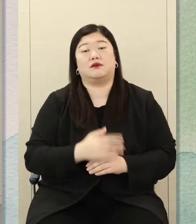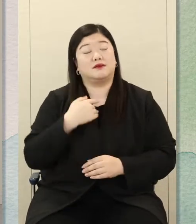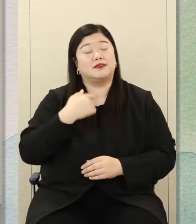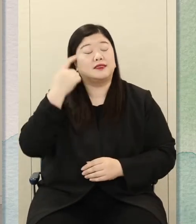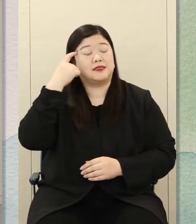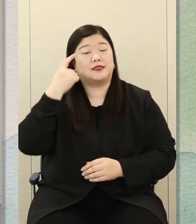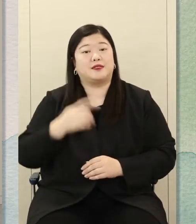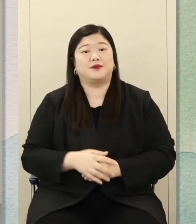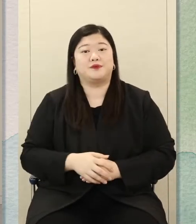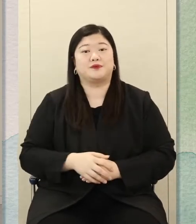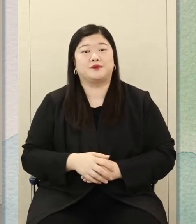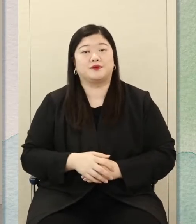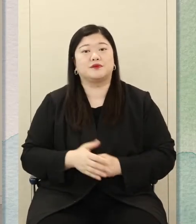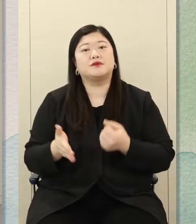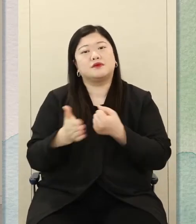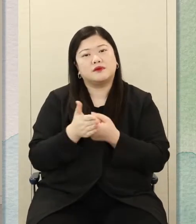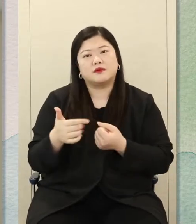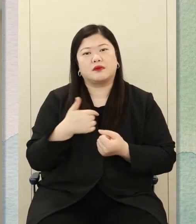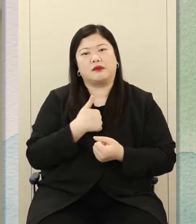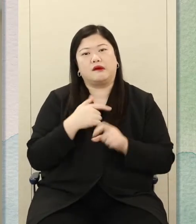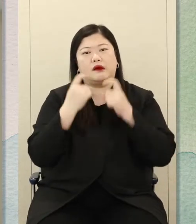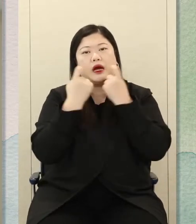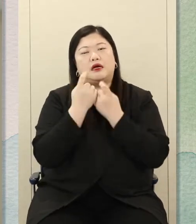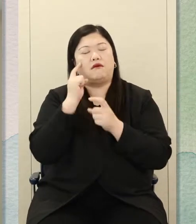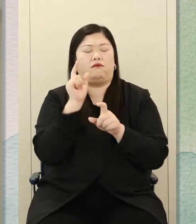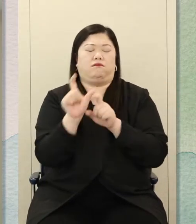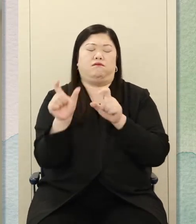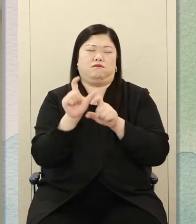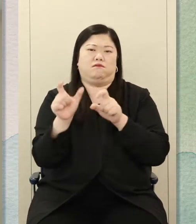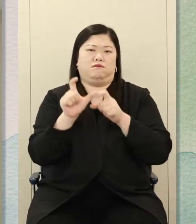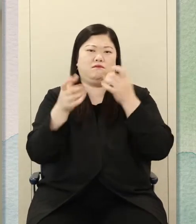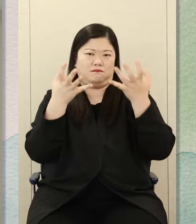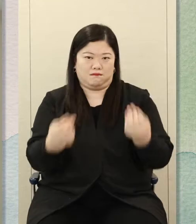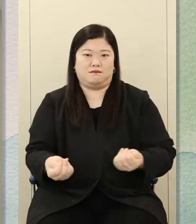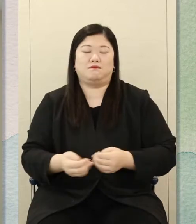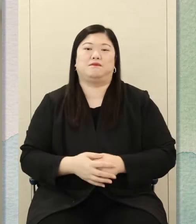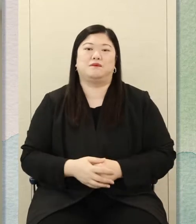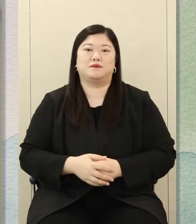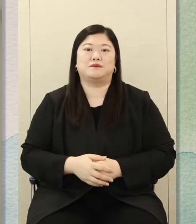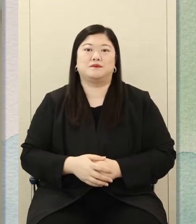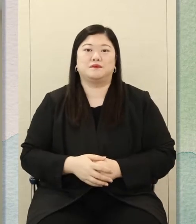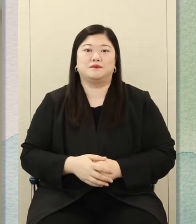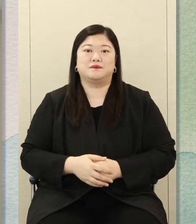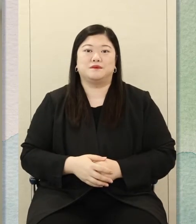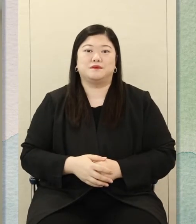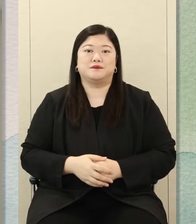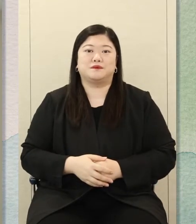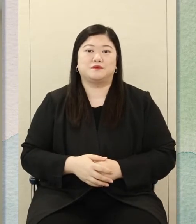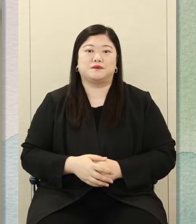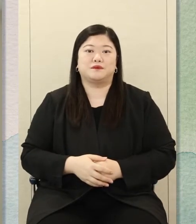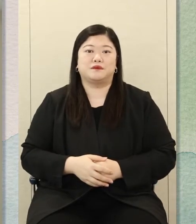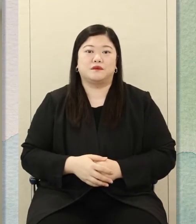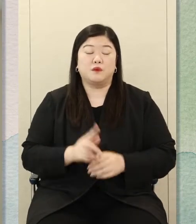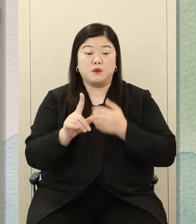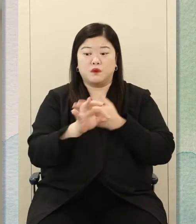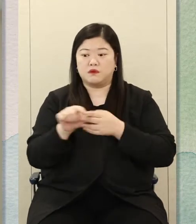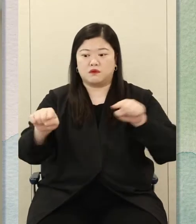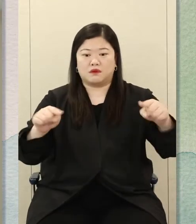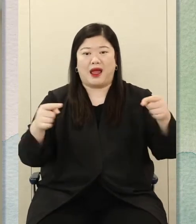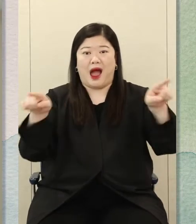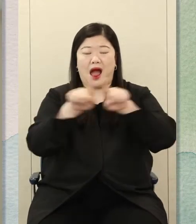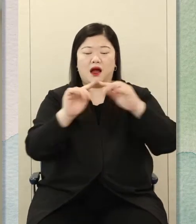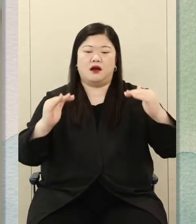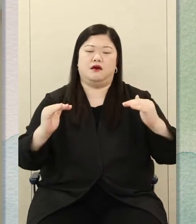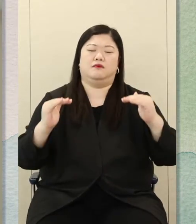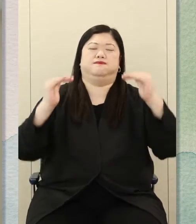굉장히 오랫동안 저희의 고민이었고요. 그러면 그러한 것들을 지탱하기 위해서 가장